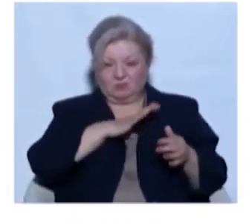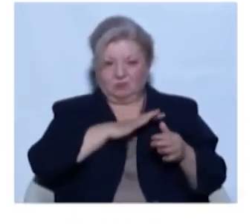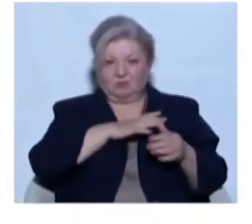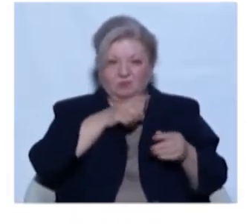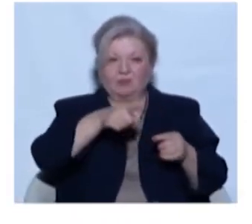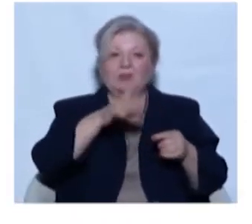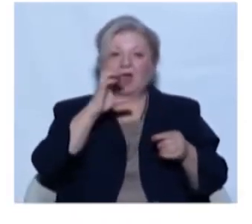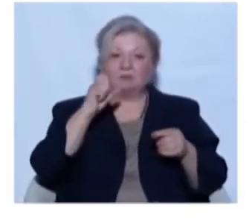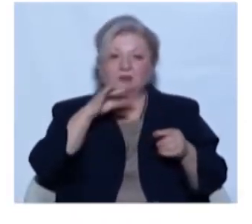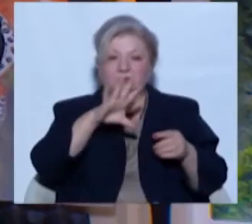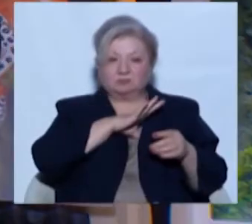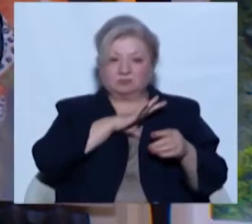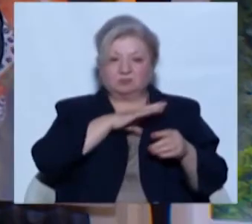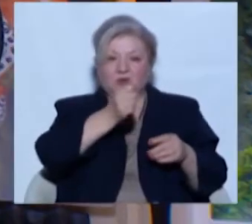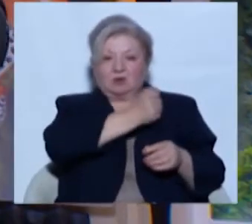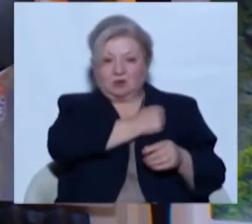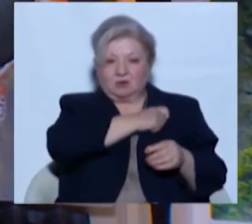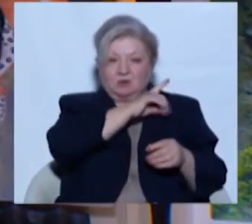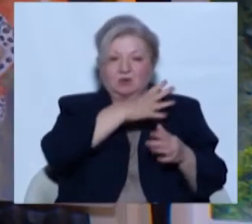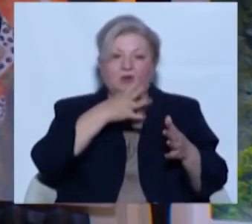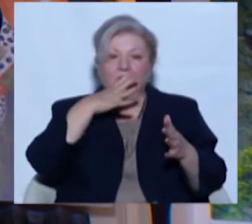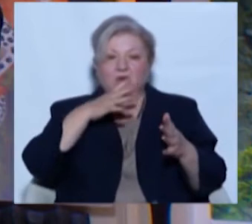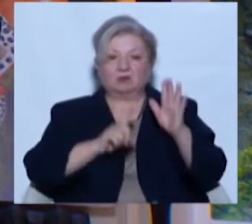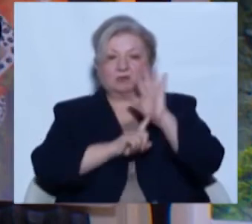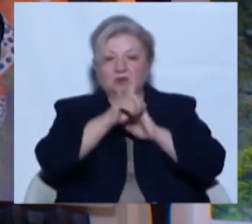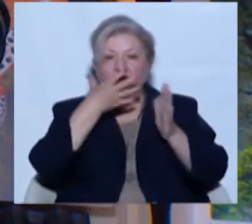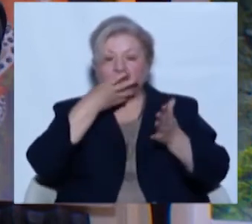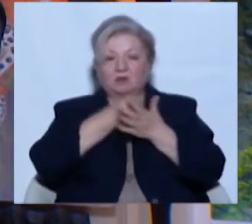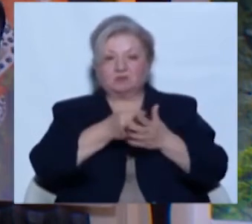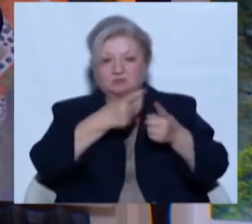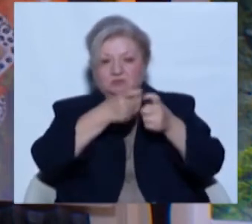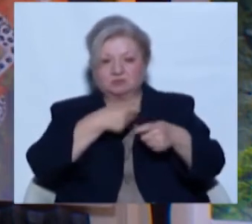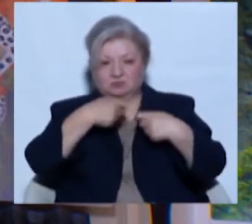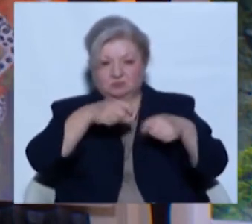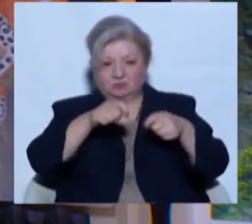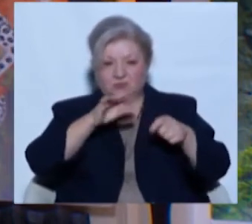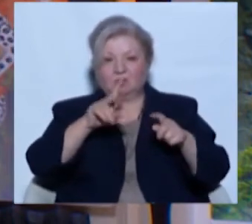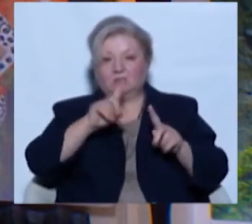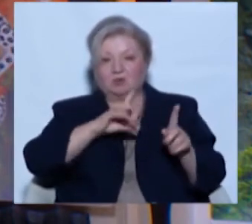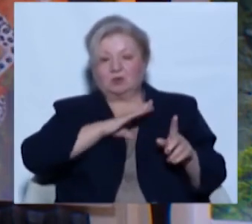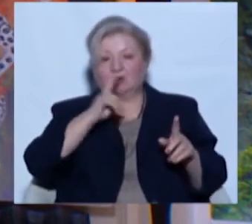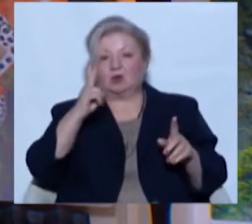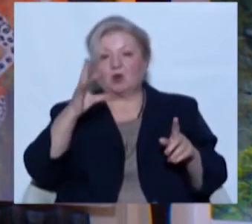ის, რომ ალბანეთის გაკოტრებულმა არმიამ დაიწყო საკუთარი იარაღის გაყიდვა, რომელიც კოსოველმა